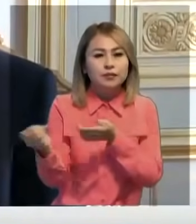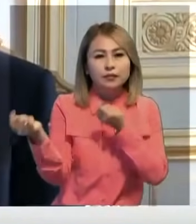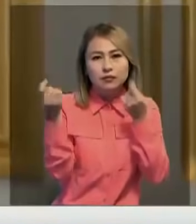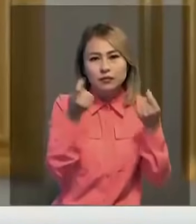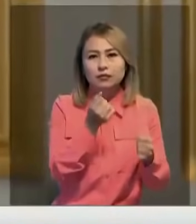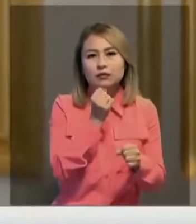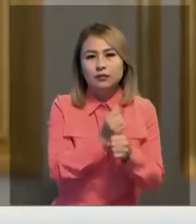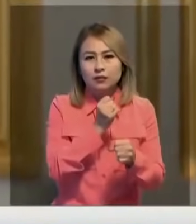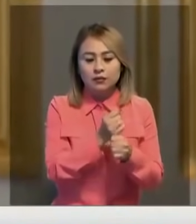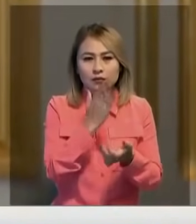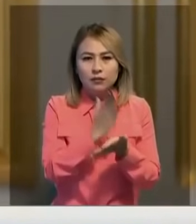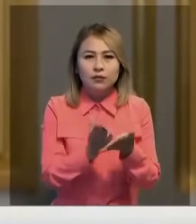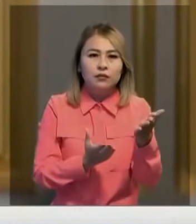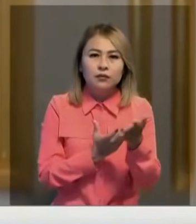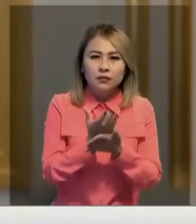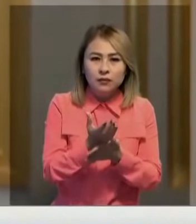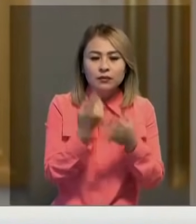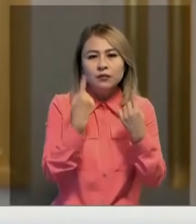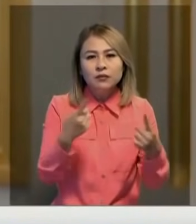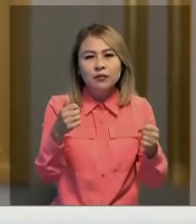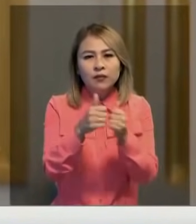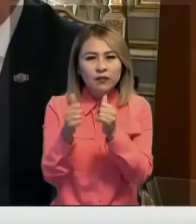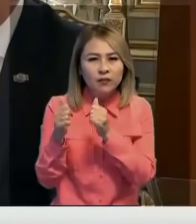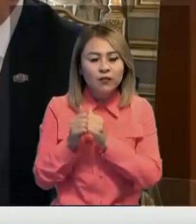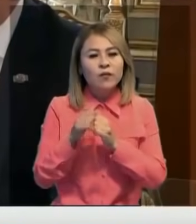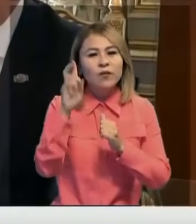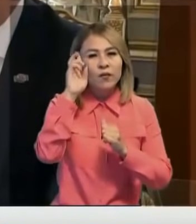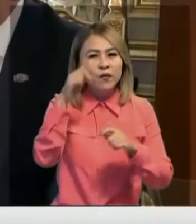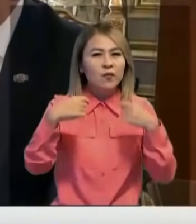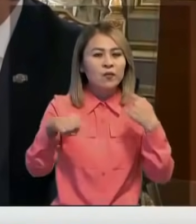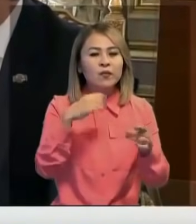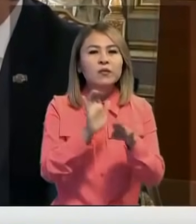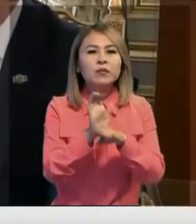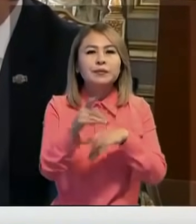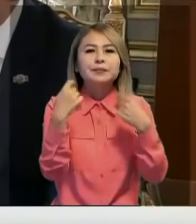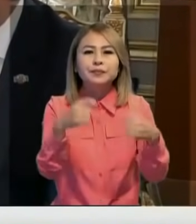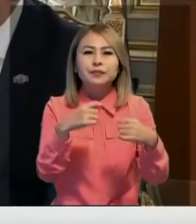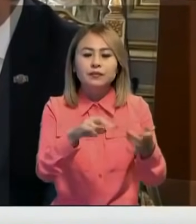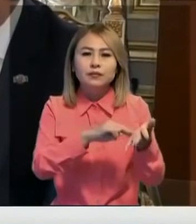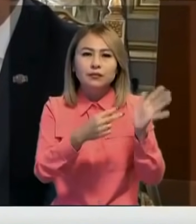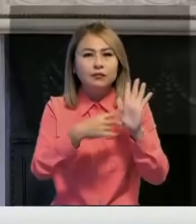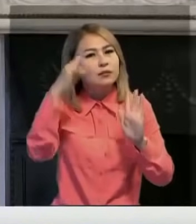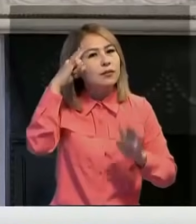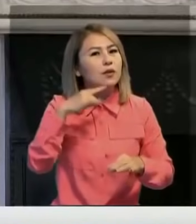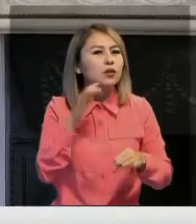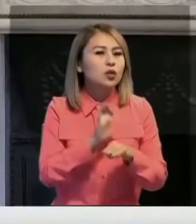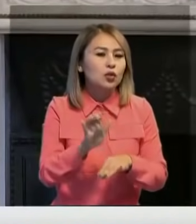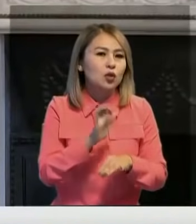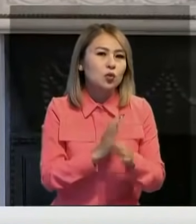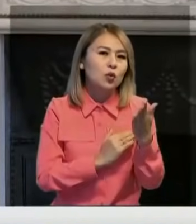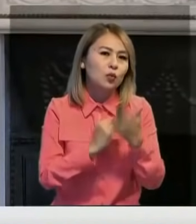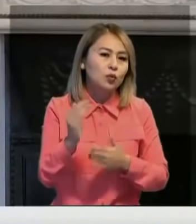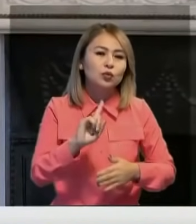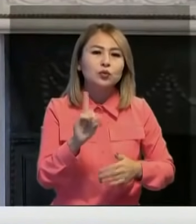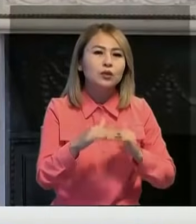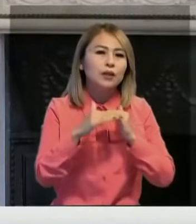зауытының бірінде электровоз құрастырылады. Енді инвестор оларды көрші елдерге сатуды қолға алуға ниетті. Қазақстандық өнімге сұраныс